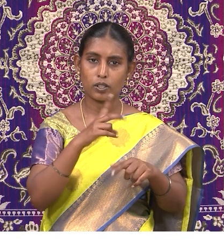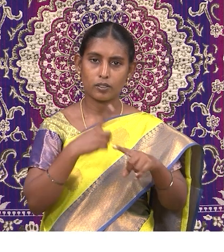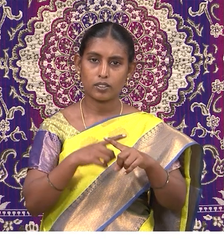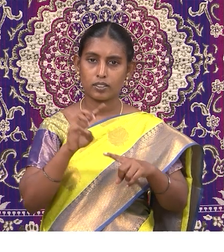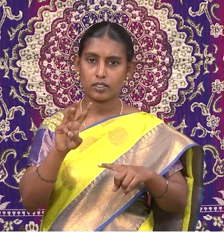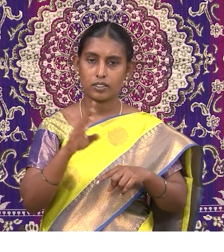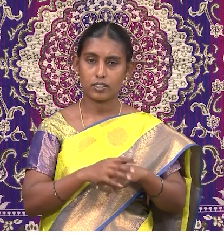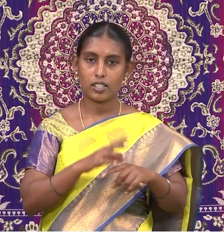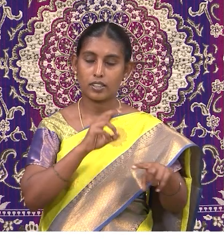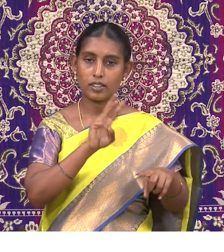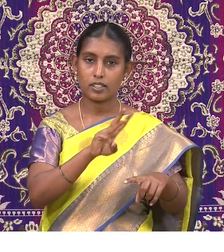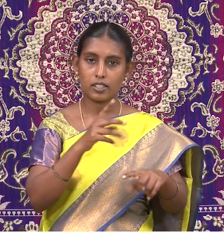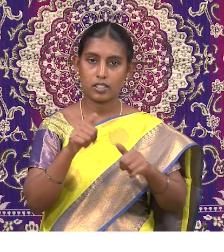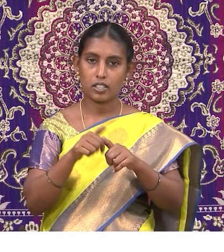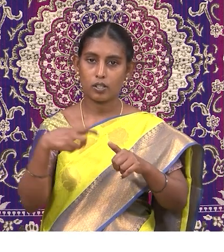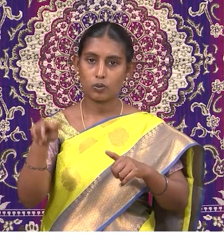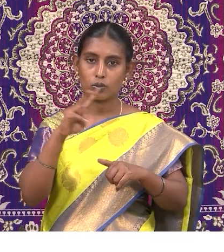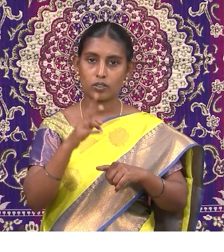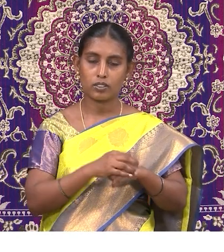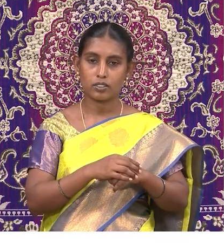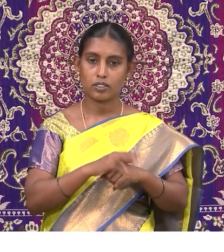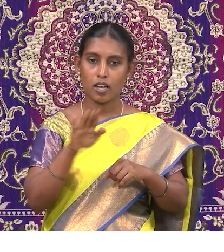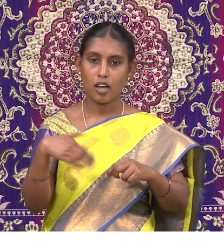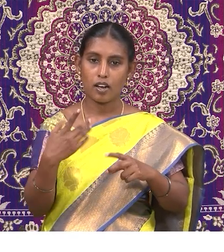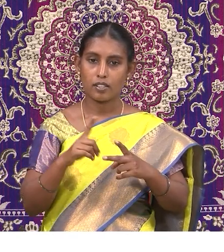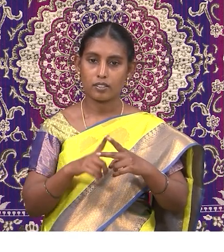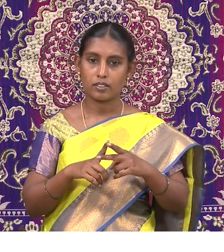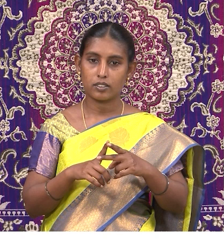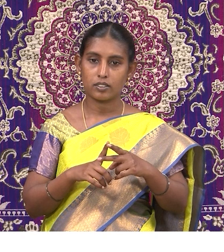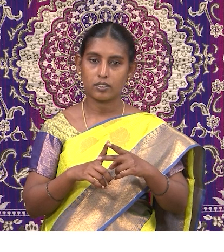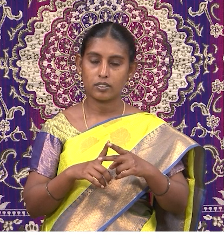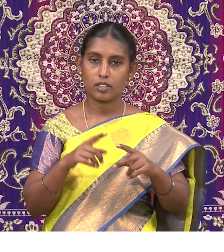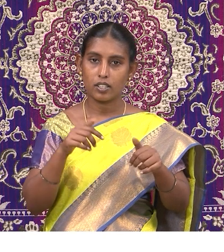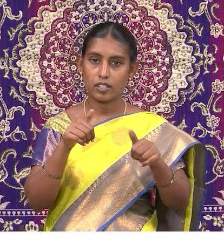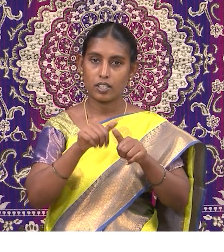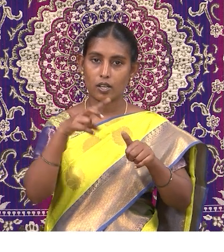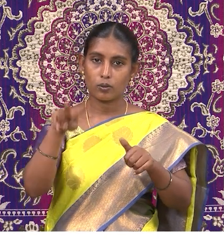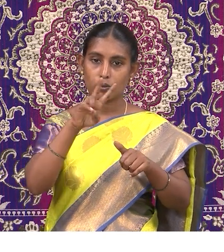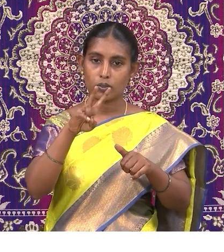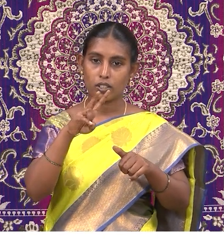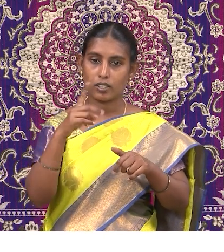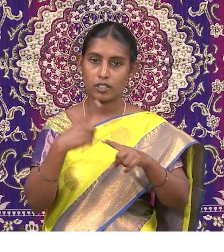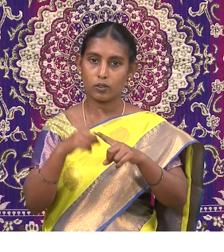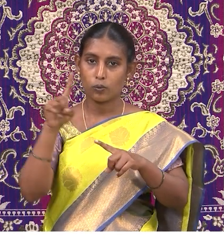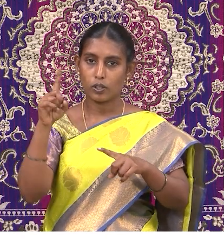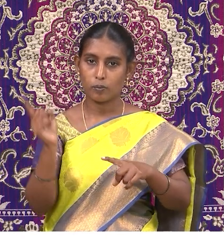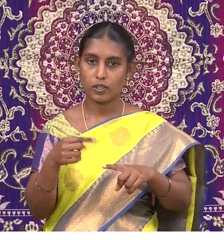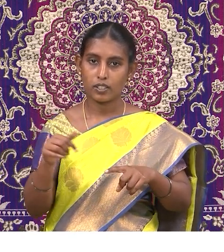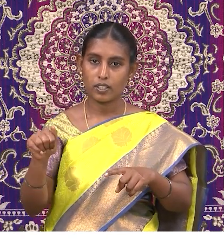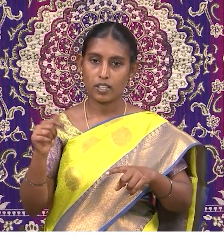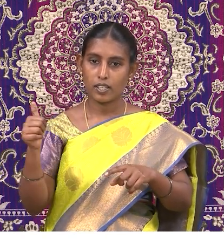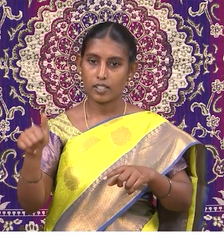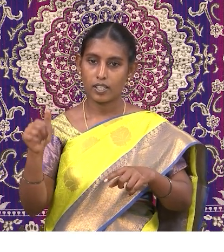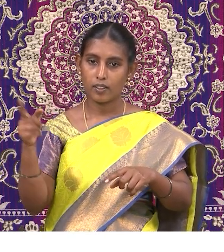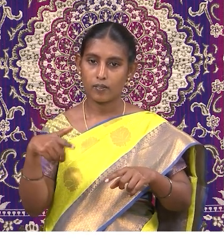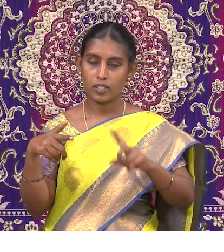த்ரீ ஏ ஸ்கொயர் தான். அதனால் அடுத்த ஸ்டெப் ஆக உறுப்பை பார்த்தீங்கன்னா ஏ ஸ்கொயர் இன்ட்டு ஒன் பை ஏன்னு இருக்குது, அதில் ஏ பை பை கேன்சல் பண்ணிட்டால் ஒரு